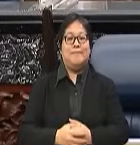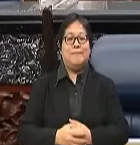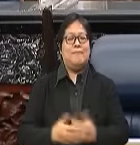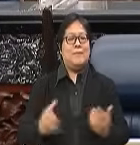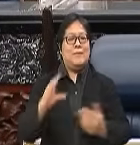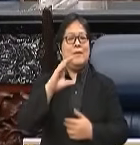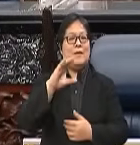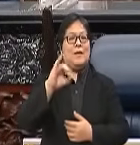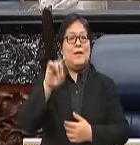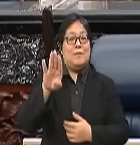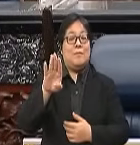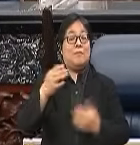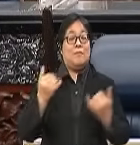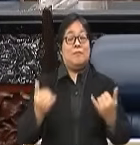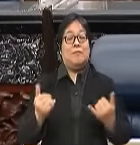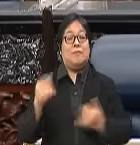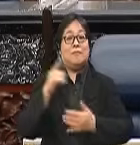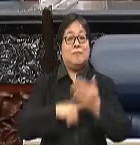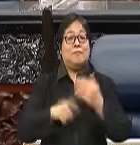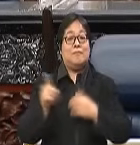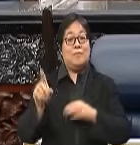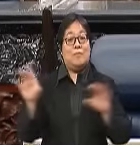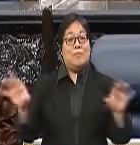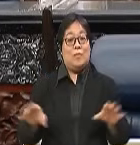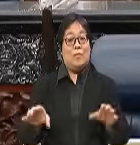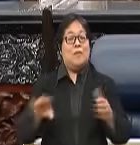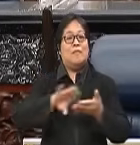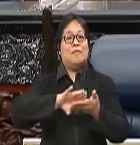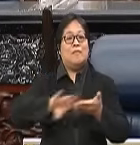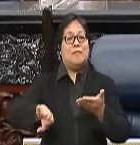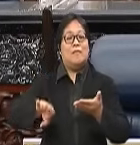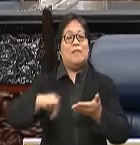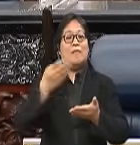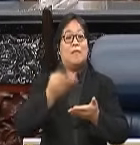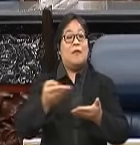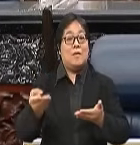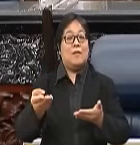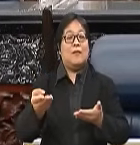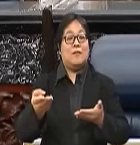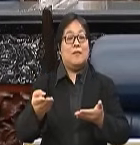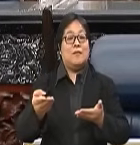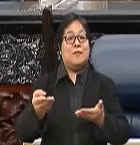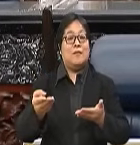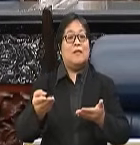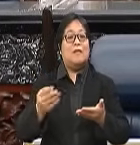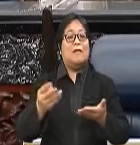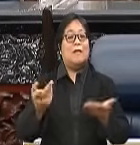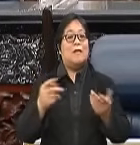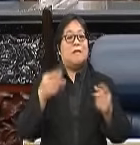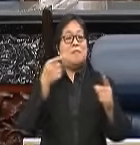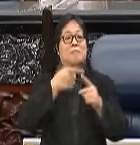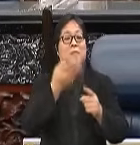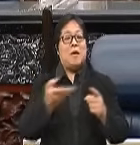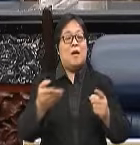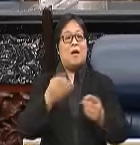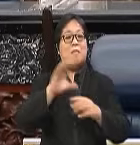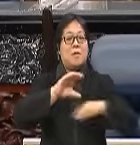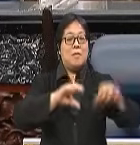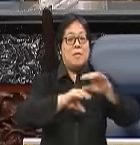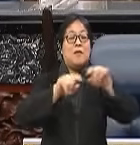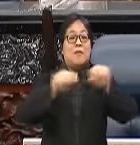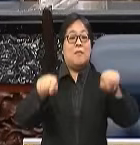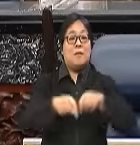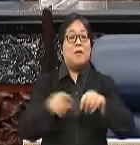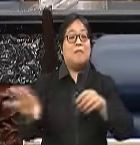kyb sekarang ini yang dijalankan di ada pengecualian bahayanya dikenakan pada personal binaan tempat